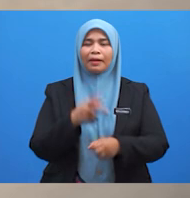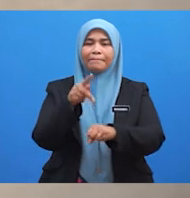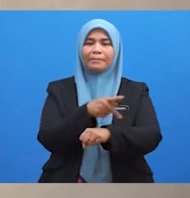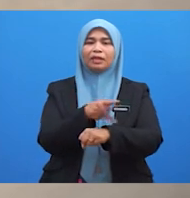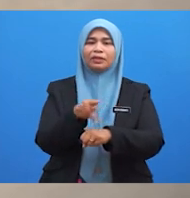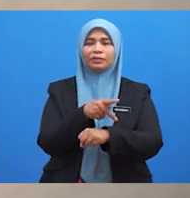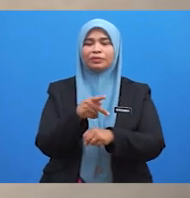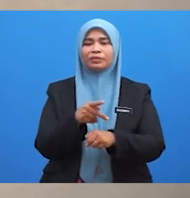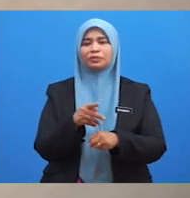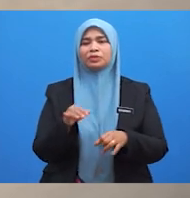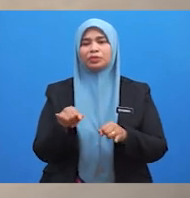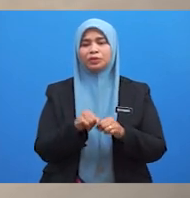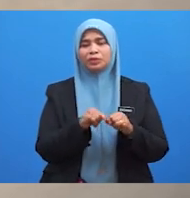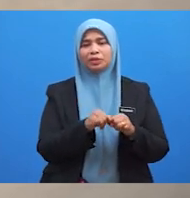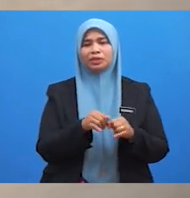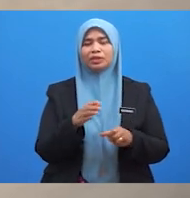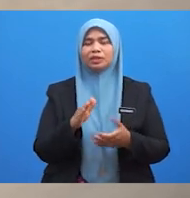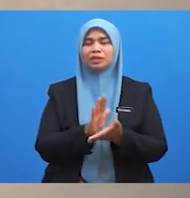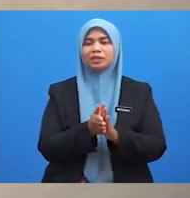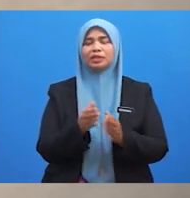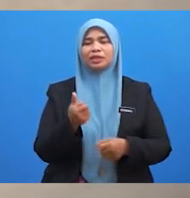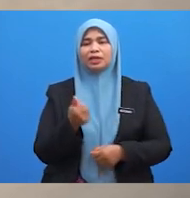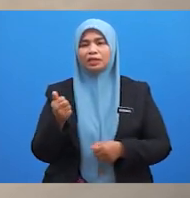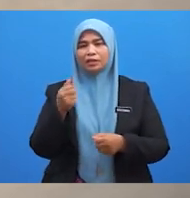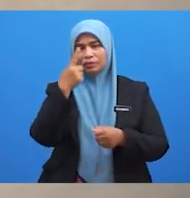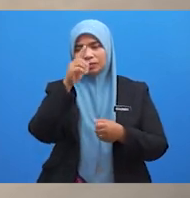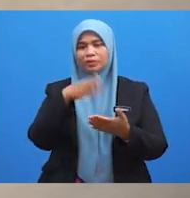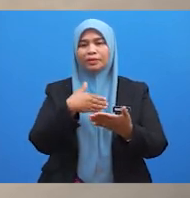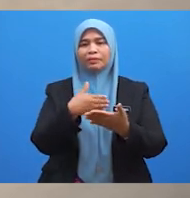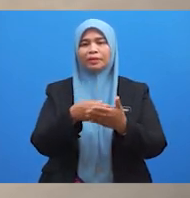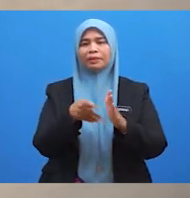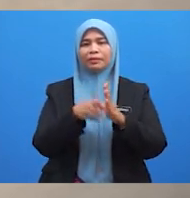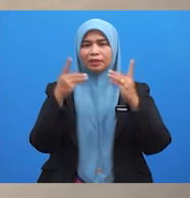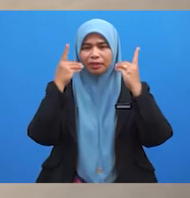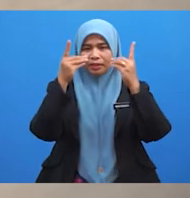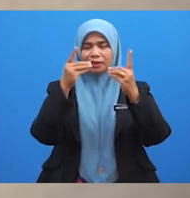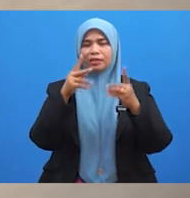Pantun turut menjadi alat menyampaikan pendidikan.